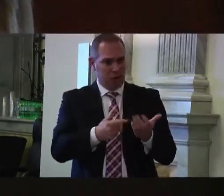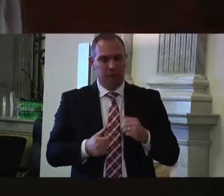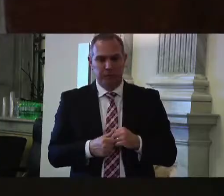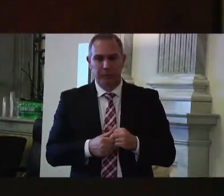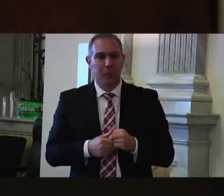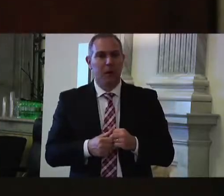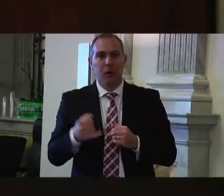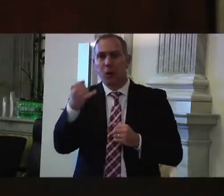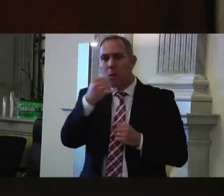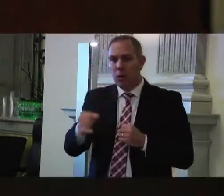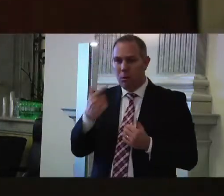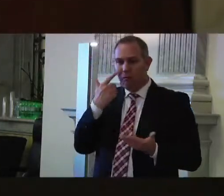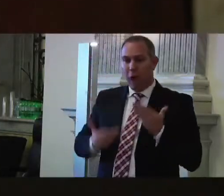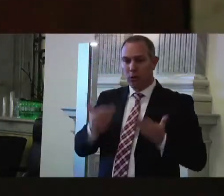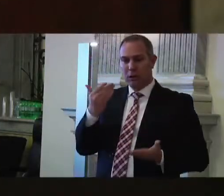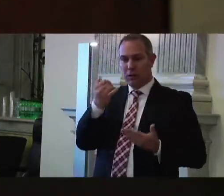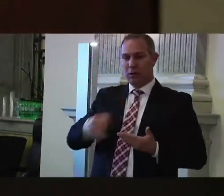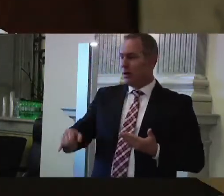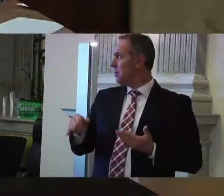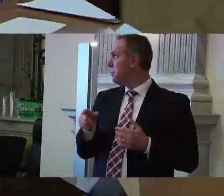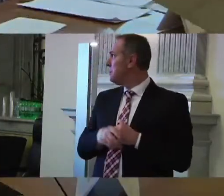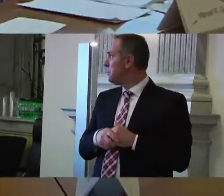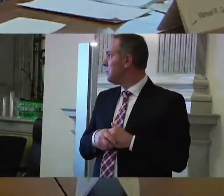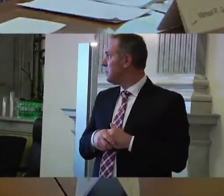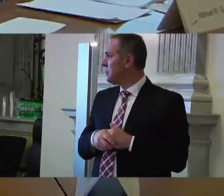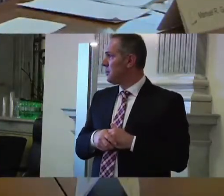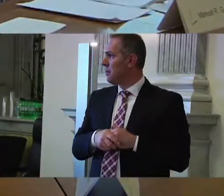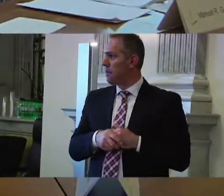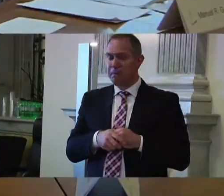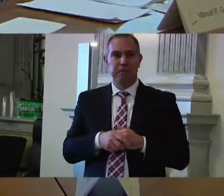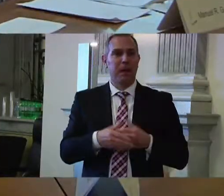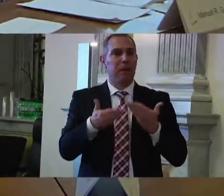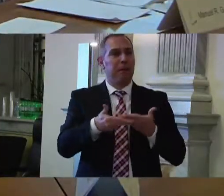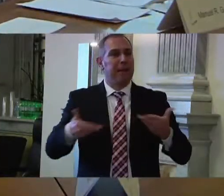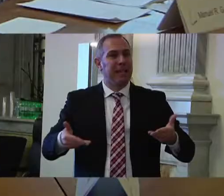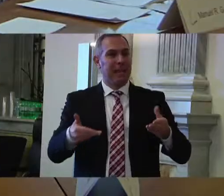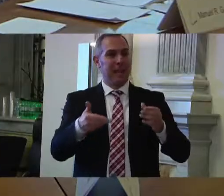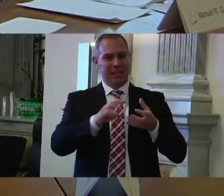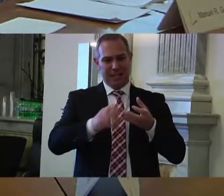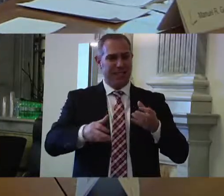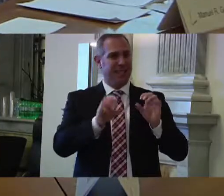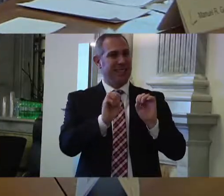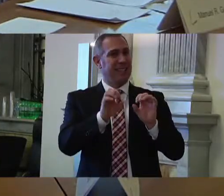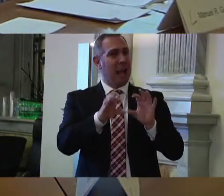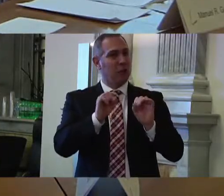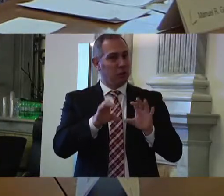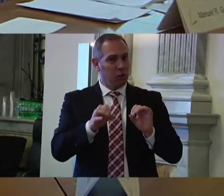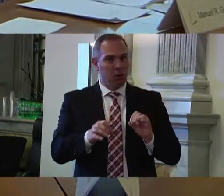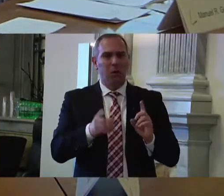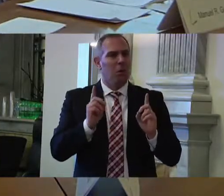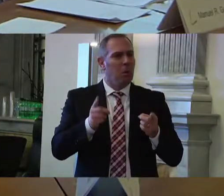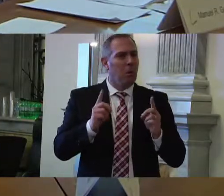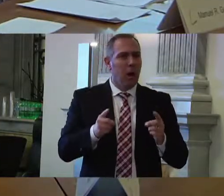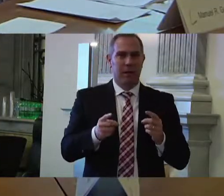valutazione finale dell'efficacia del MOOC. Allora, i materiali didattici appositamente realizzati sono stati essenzialmente